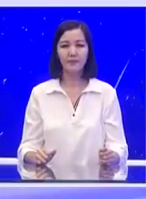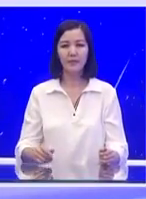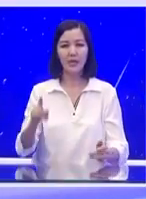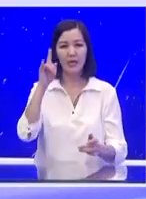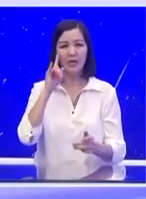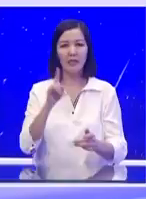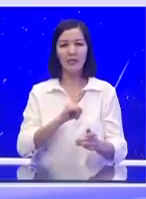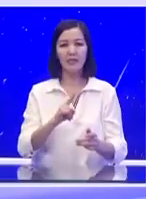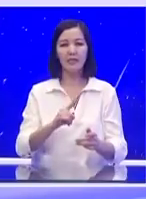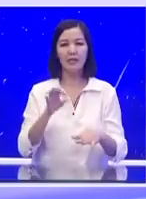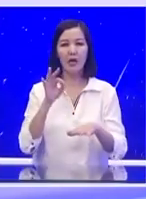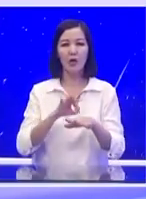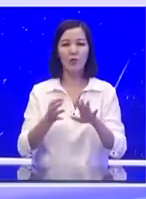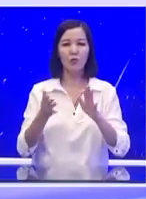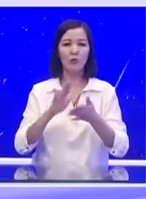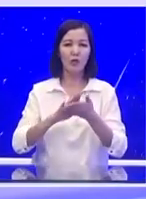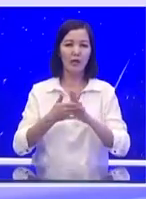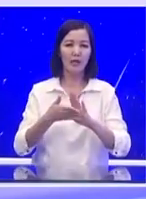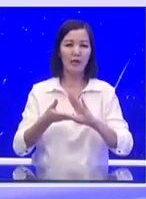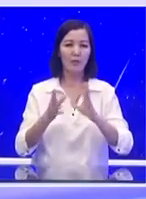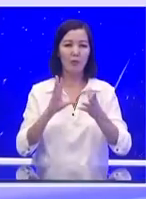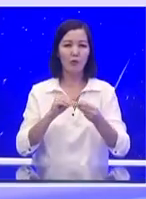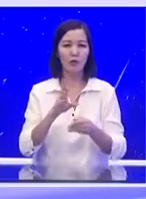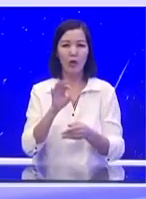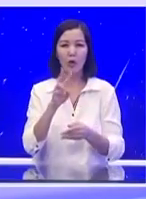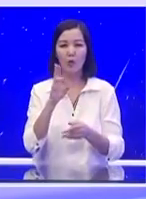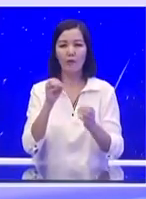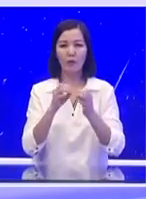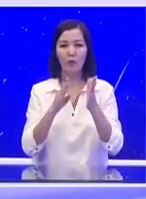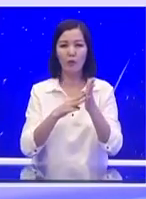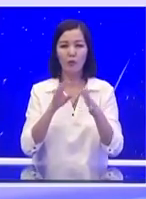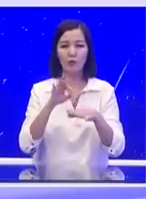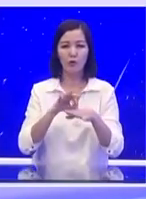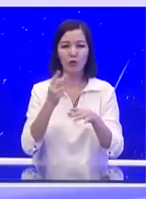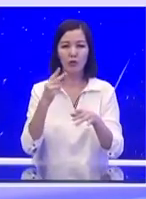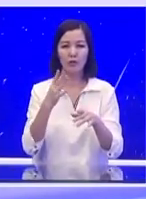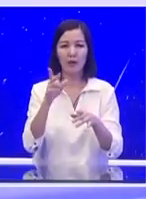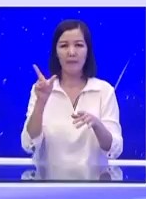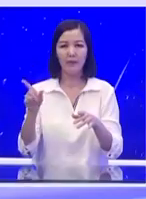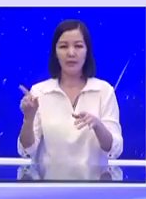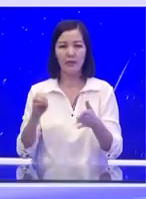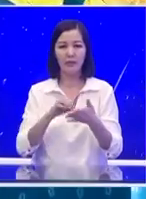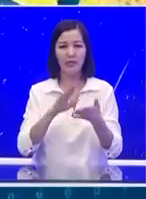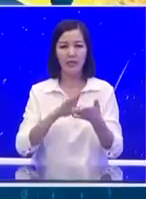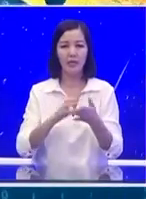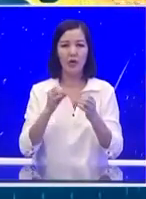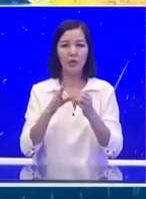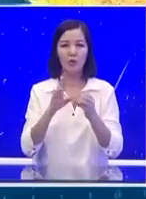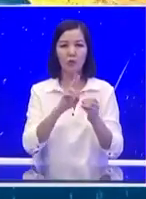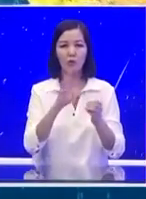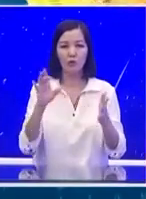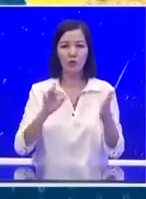Елдегі соңғы эпидемиологиялық жағдай бойынша COVID-19 жұқтырған тағы 25 адам тіркелді. Олардың